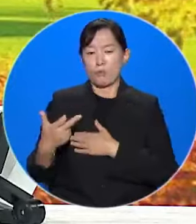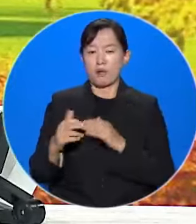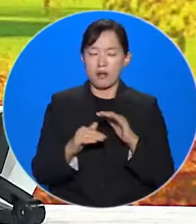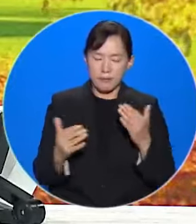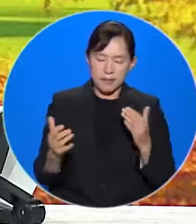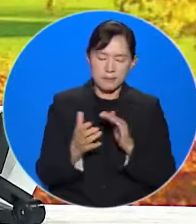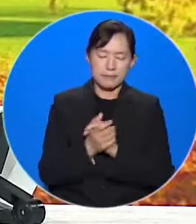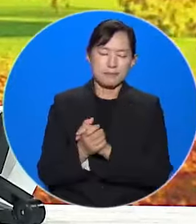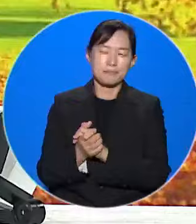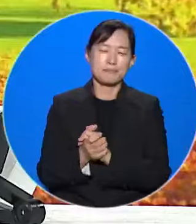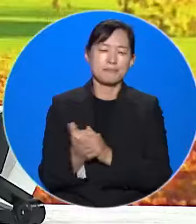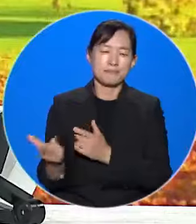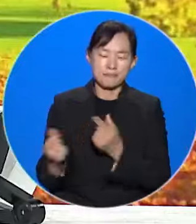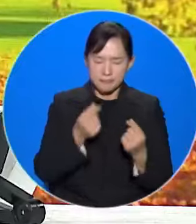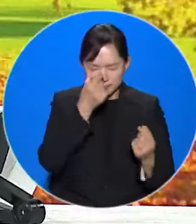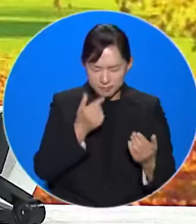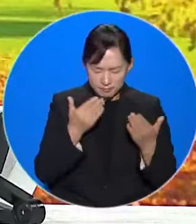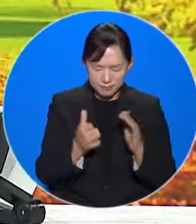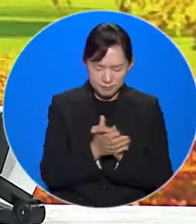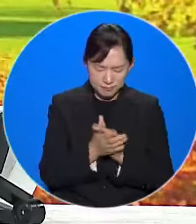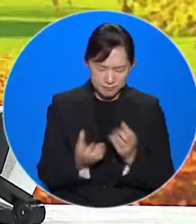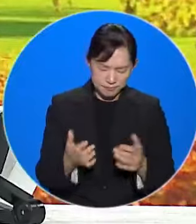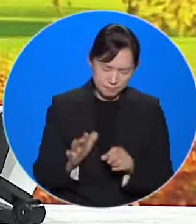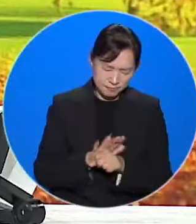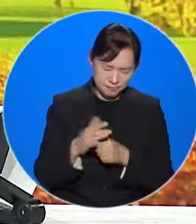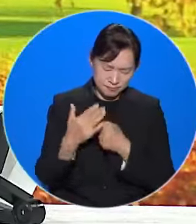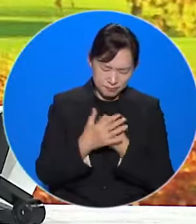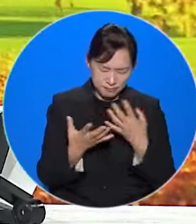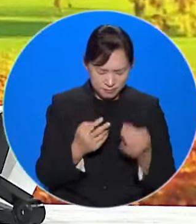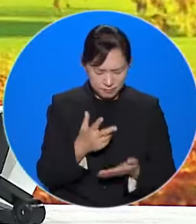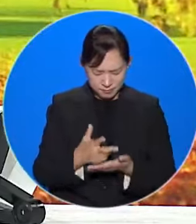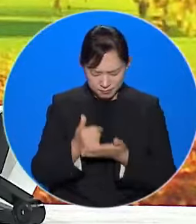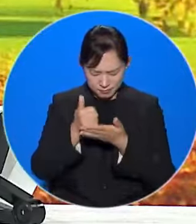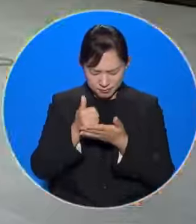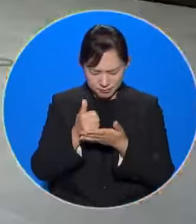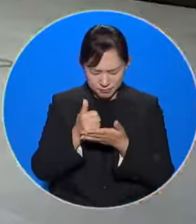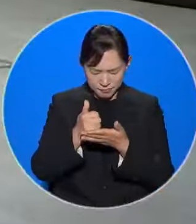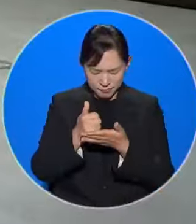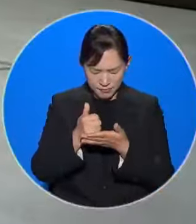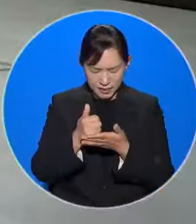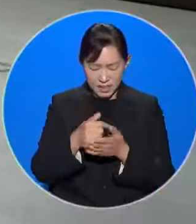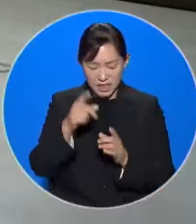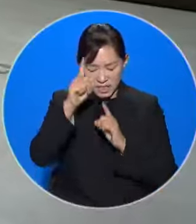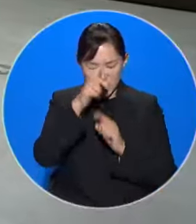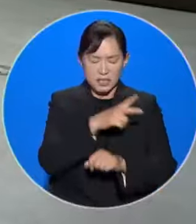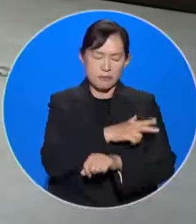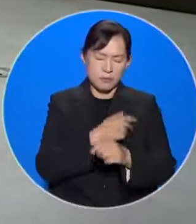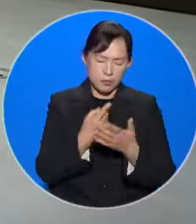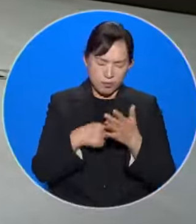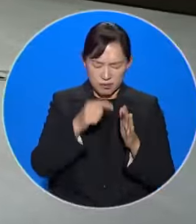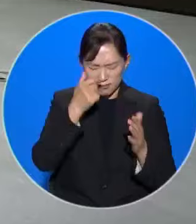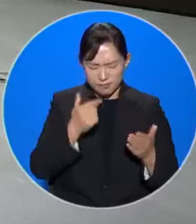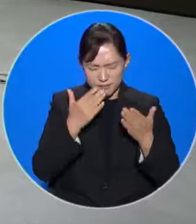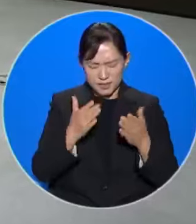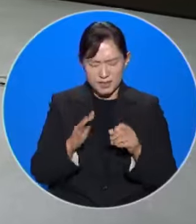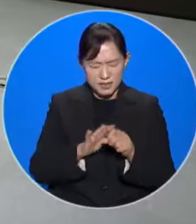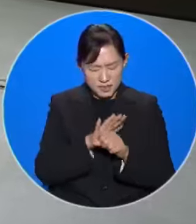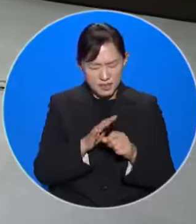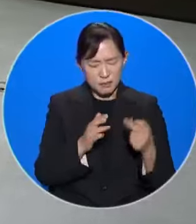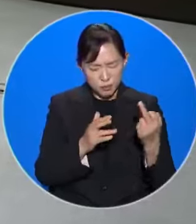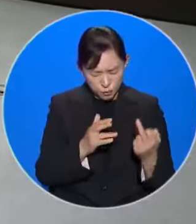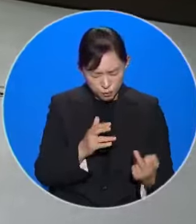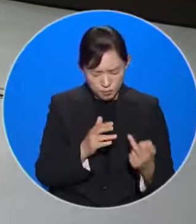아멘. 기도하겠습니다. 할렐루야. 사랑과 은혜가 많으신 주님, 우리 이 집사님을 위해 기도합니다. 사랑하는